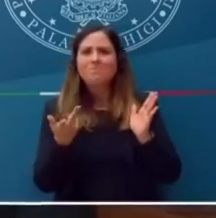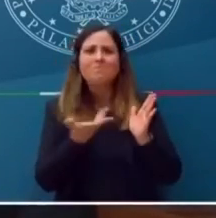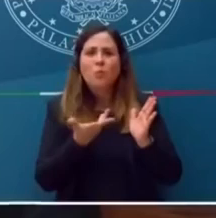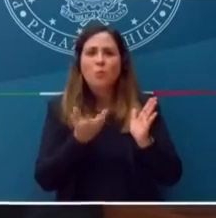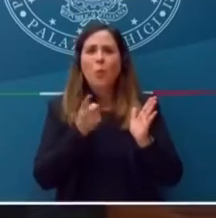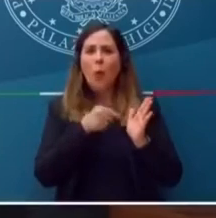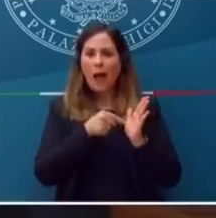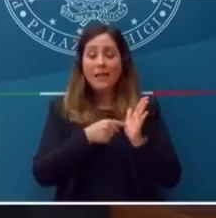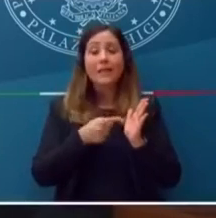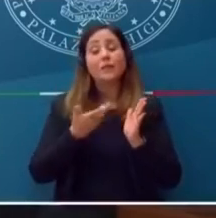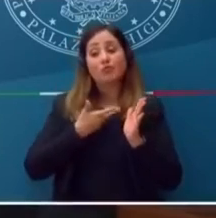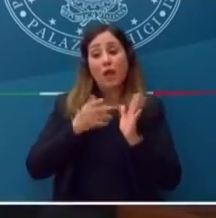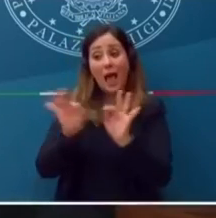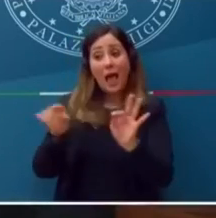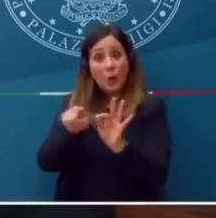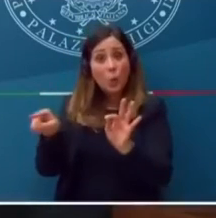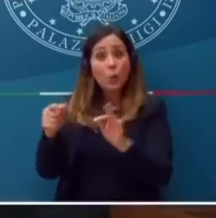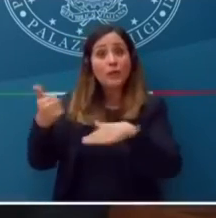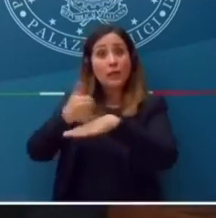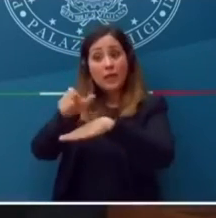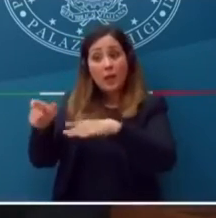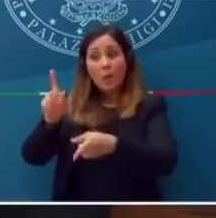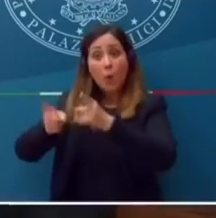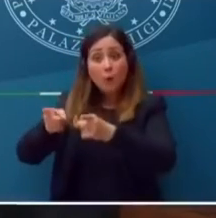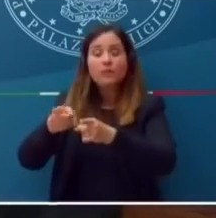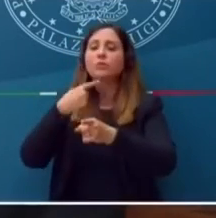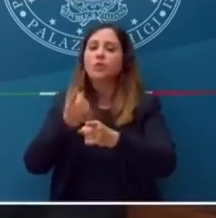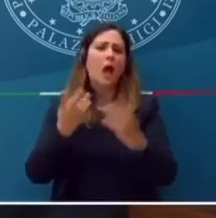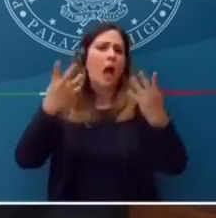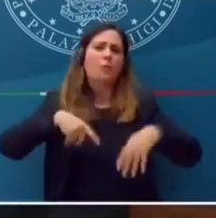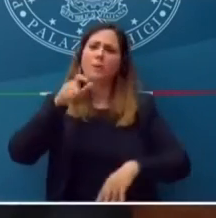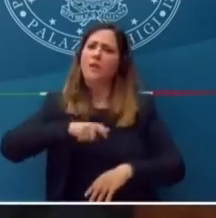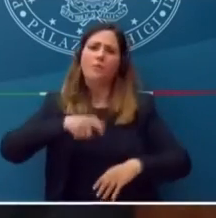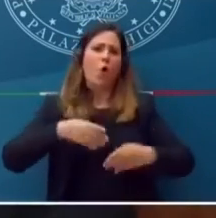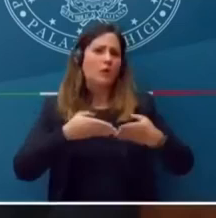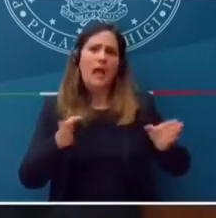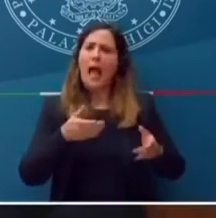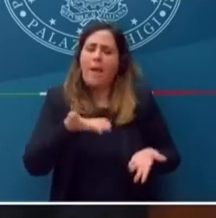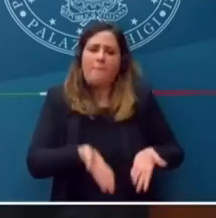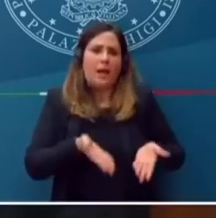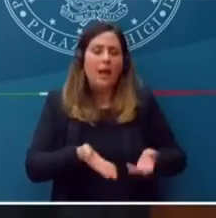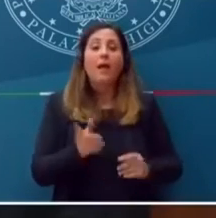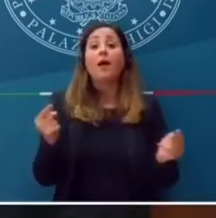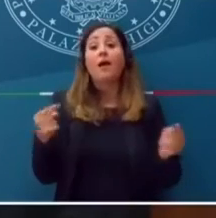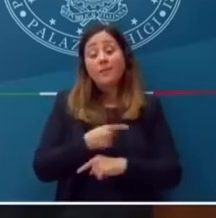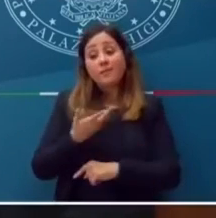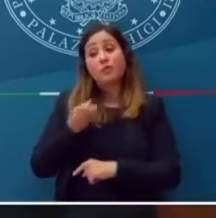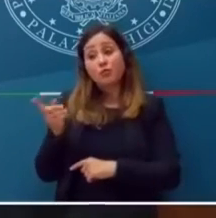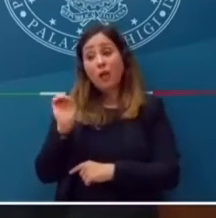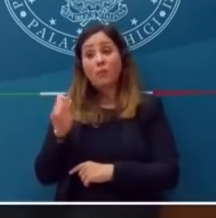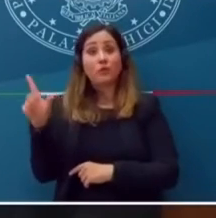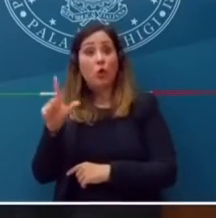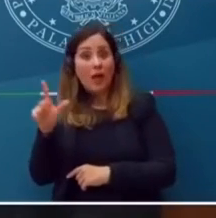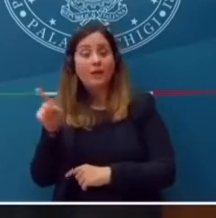leader politici, le riaperture automatiche, a posizioni come quelle del professor Brusaferro, che invece dice per riaprire bisogna